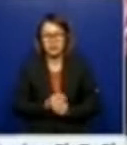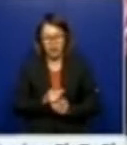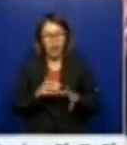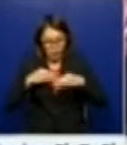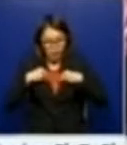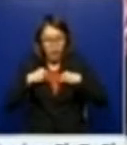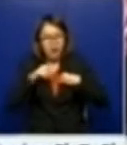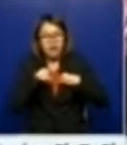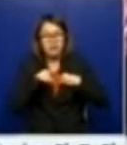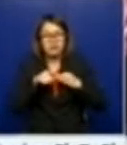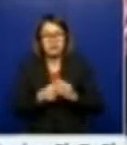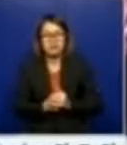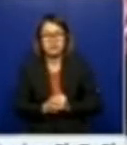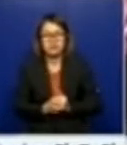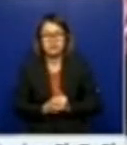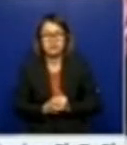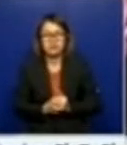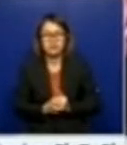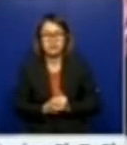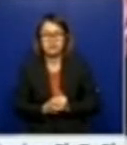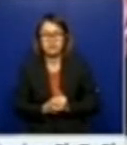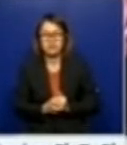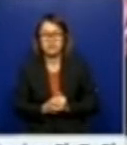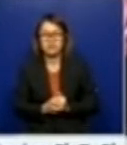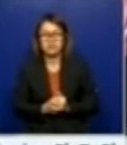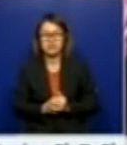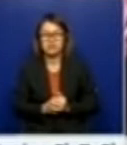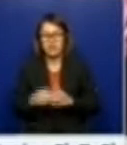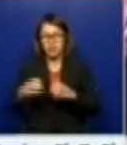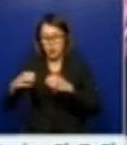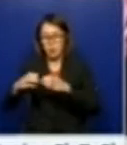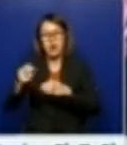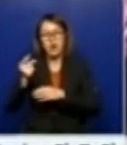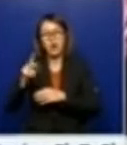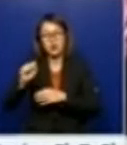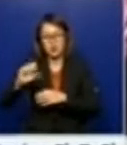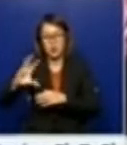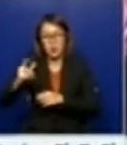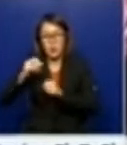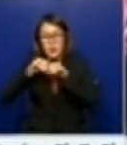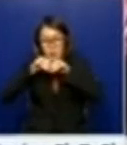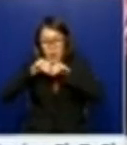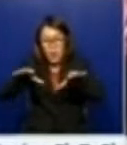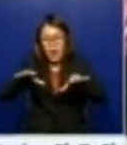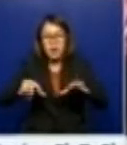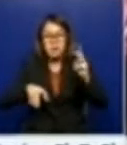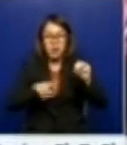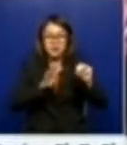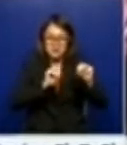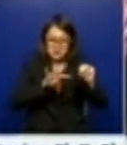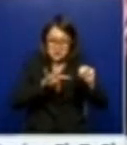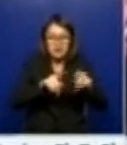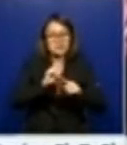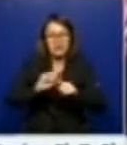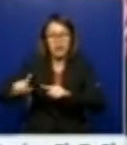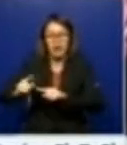อบสร้างความชอบธรรมให้กับคณะคสช.ที่ประกาศคำสั่งไม่ว่าจะเป็นม.44ไม่ว่าจะเป็น